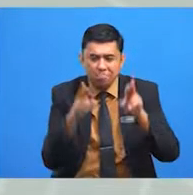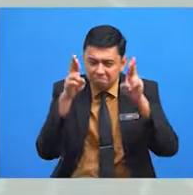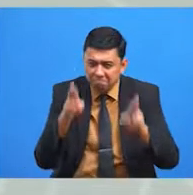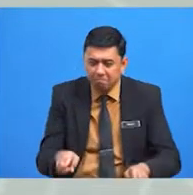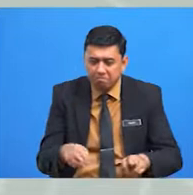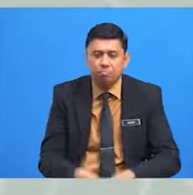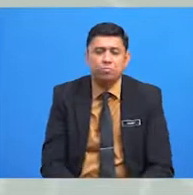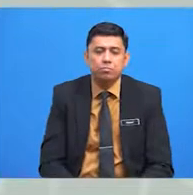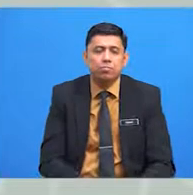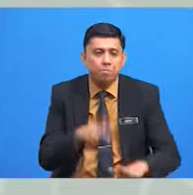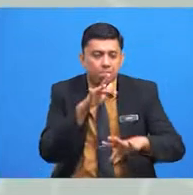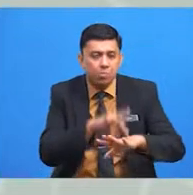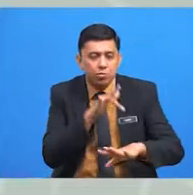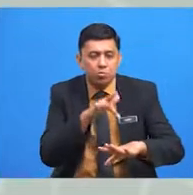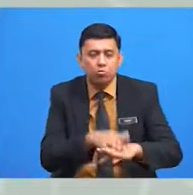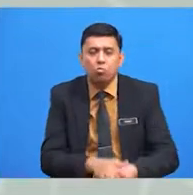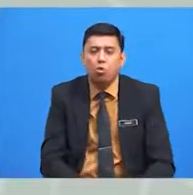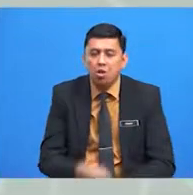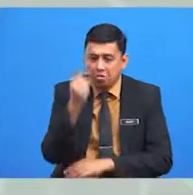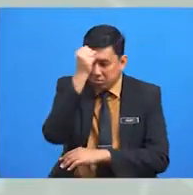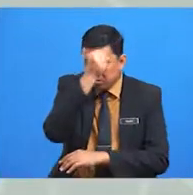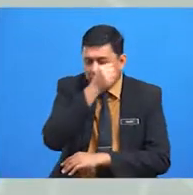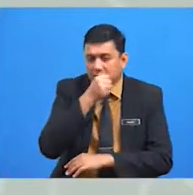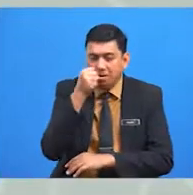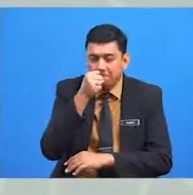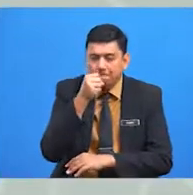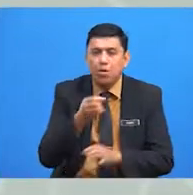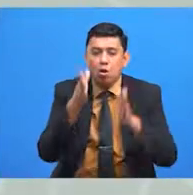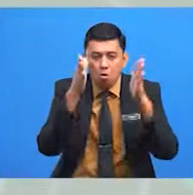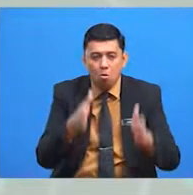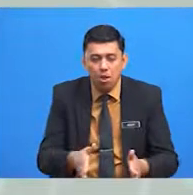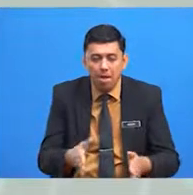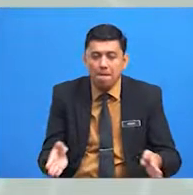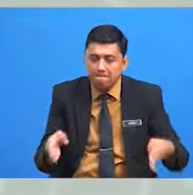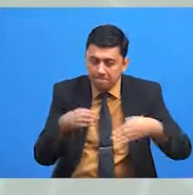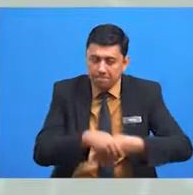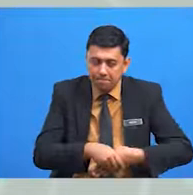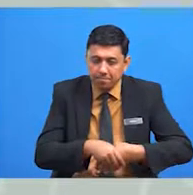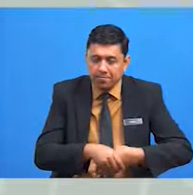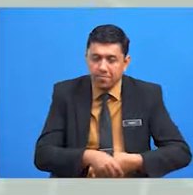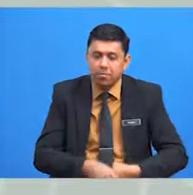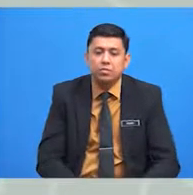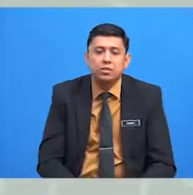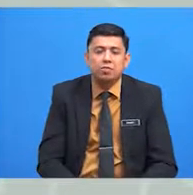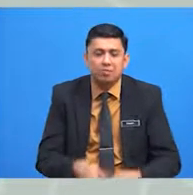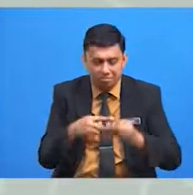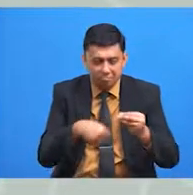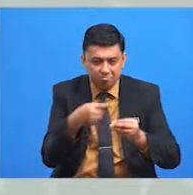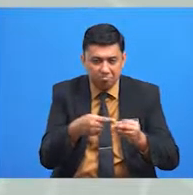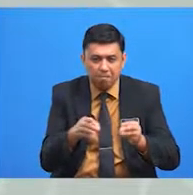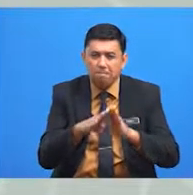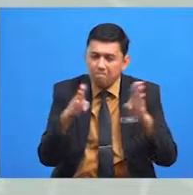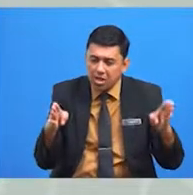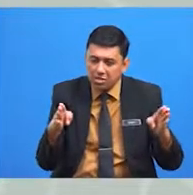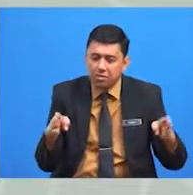Beliau juga menyentuh sikap orang Melayu yang kurang mengambil berat akan bahasa Melayu dan